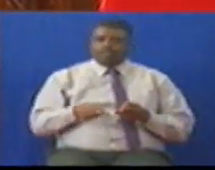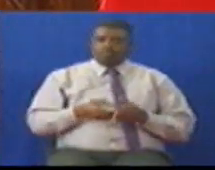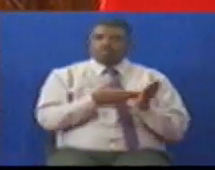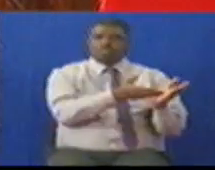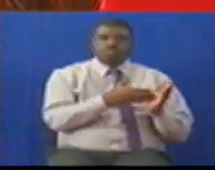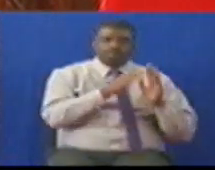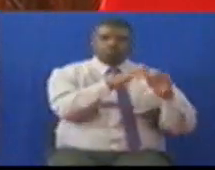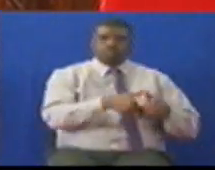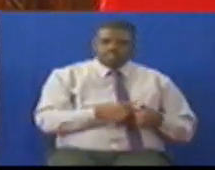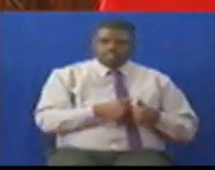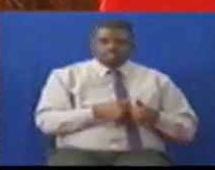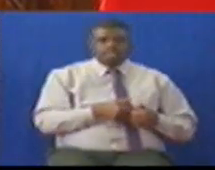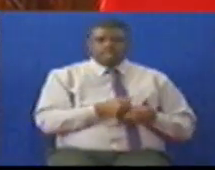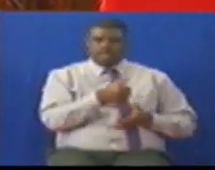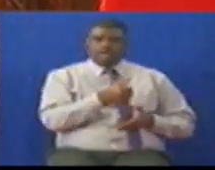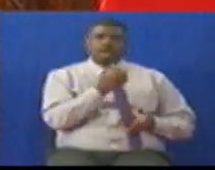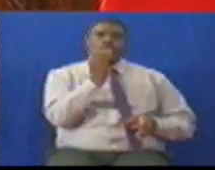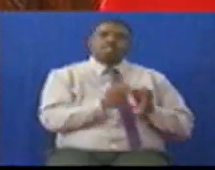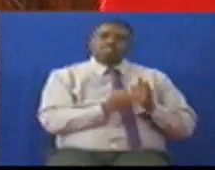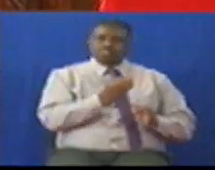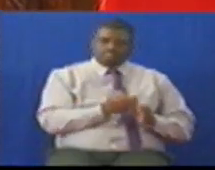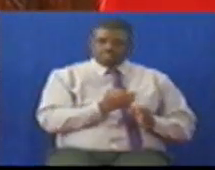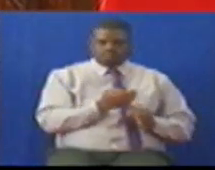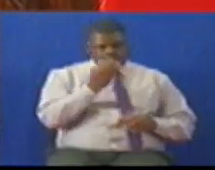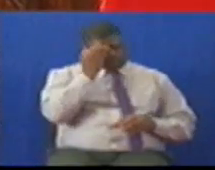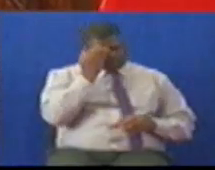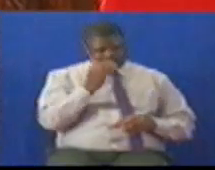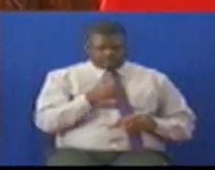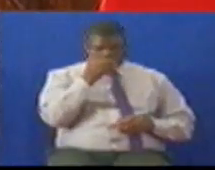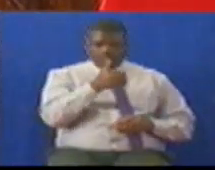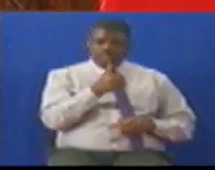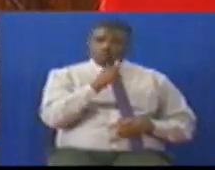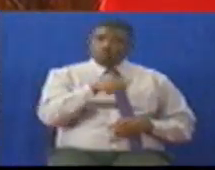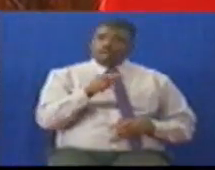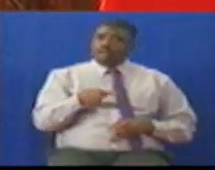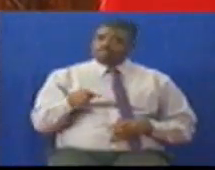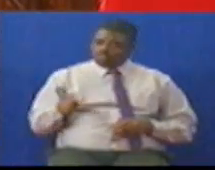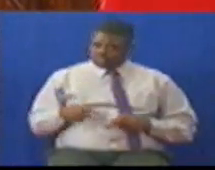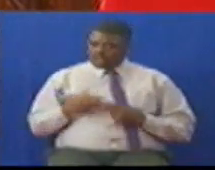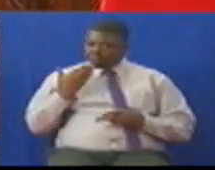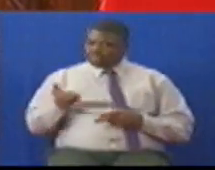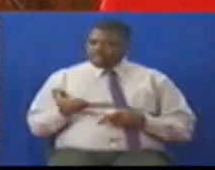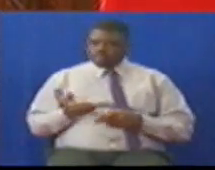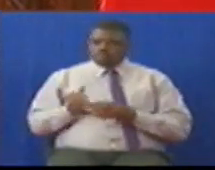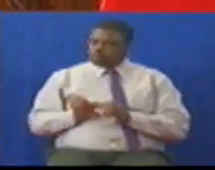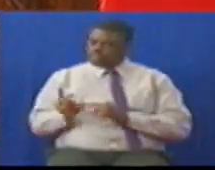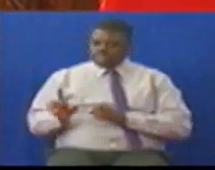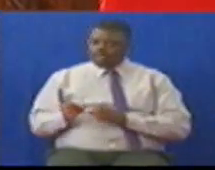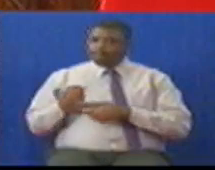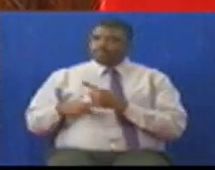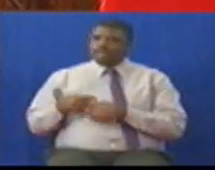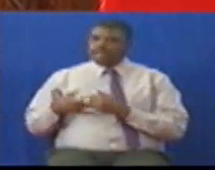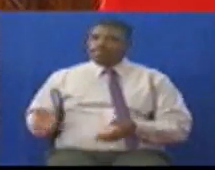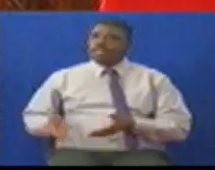bungeni budget halisi kwa kuzingatia vipaumbele vya wananchi. Ni afadhali kutotenga kabisa fedha za miradi ya maendeleo